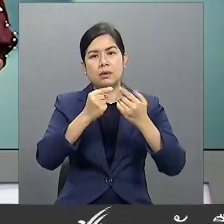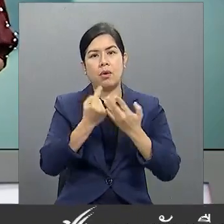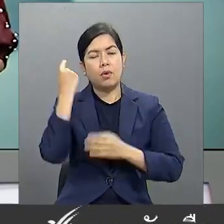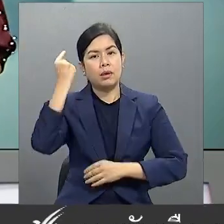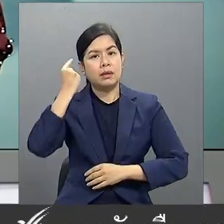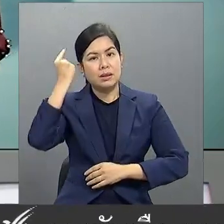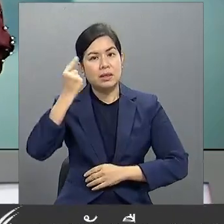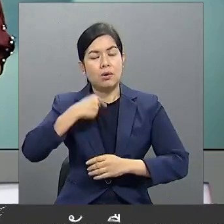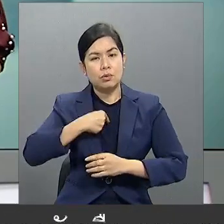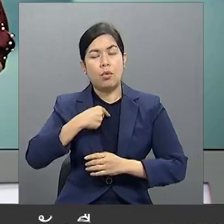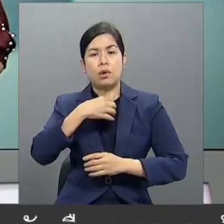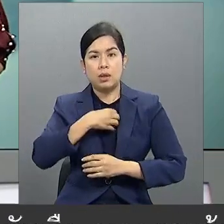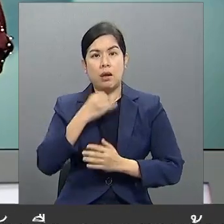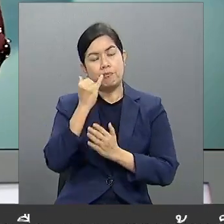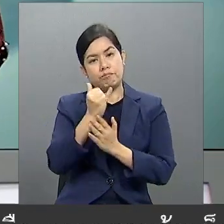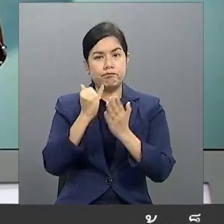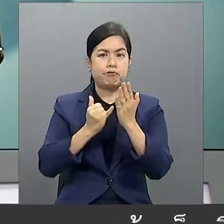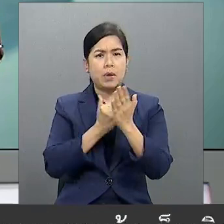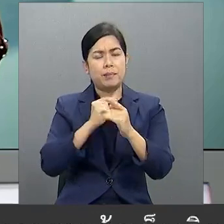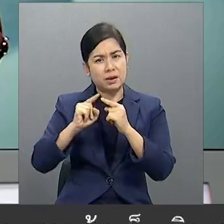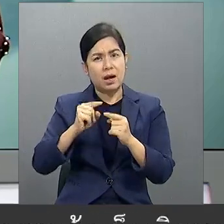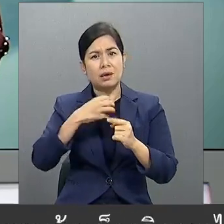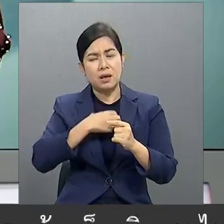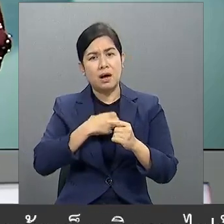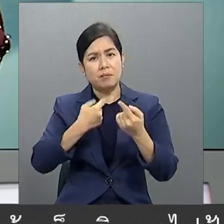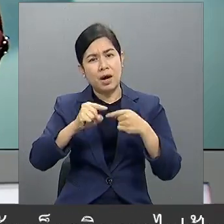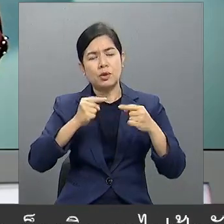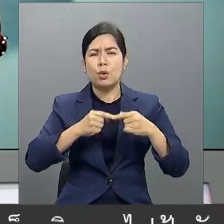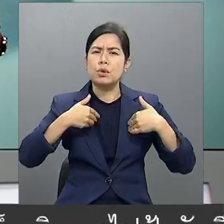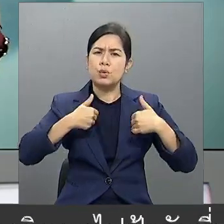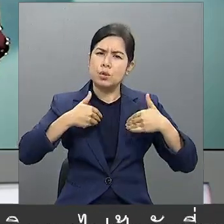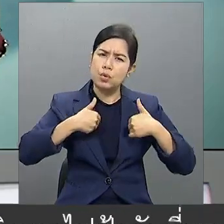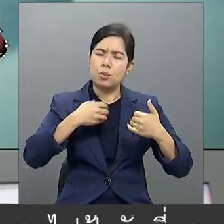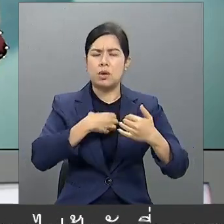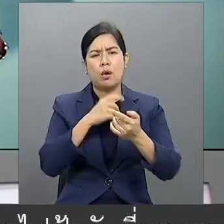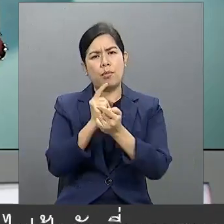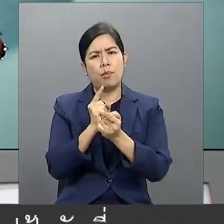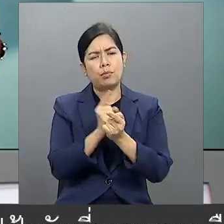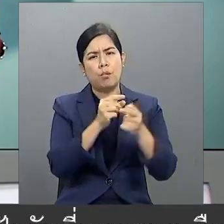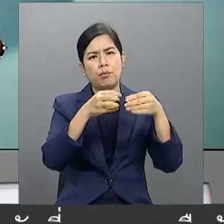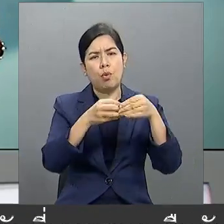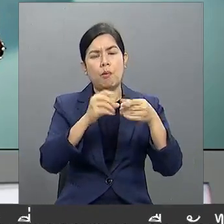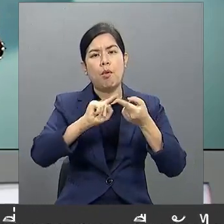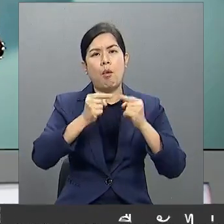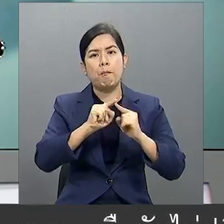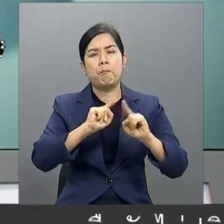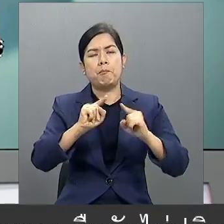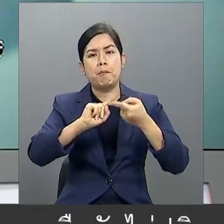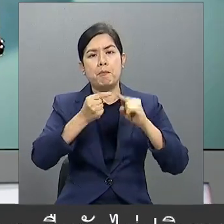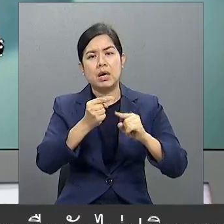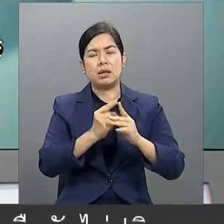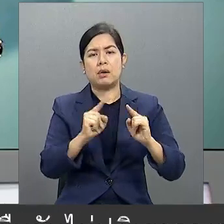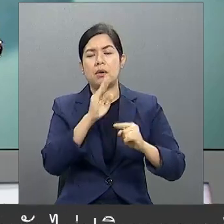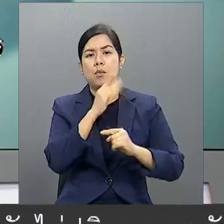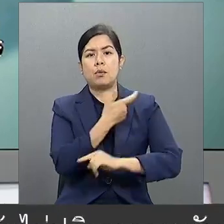นนี่เหมือนกันอยากจะไปเที่ยวอยากจะไปแฮงเอาท์อยากจะไปพบปะเพื่อนแต่ว่าก็ยังเสี่ยงมากถ้าเขายังไม่ได้รับวัคซีนใช่ไหมคะ